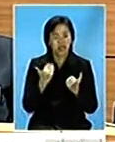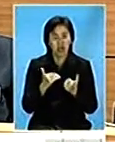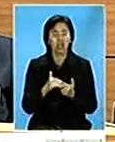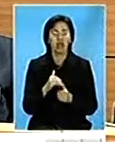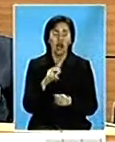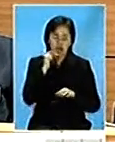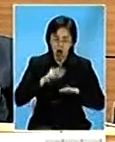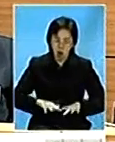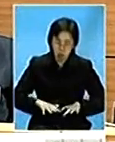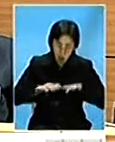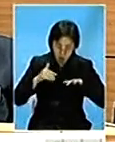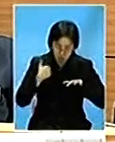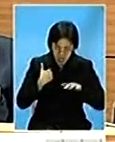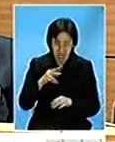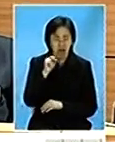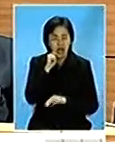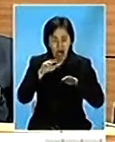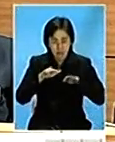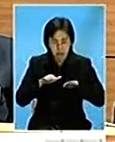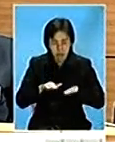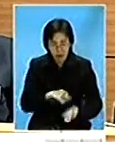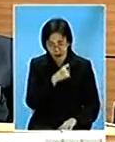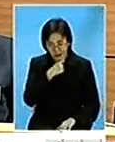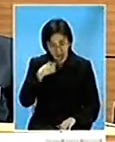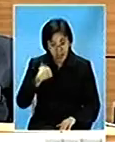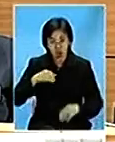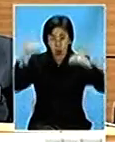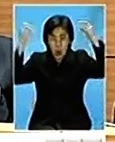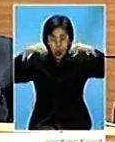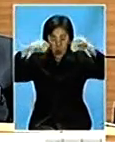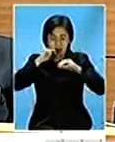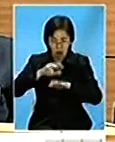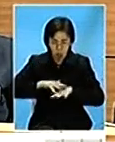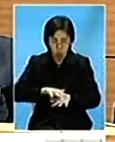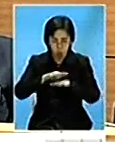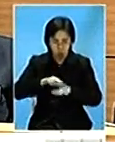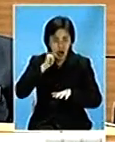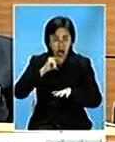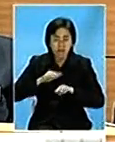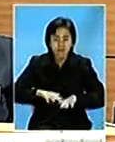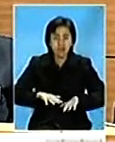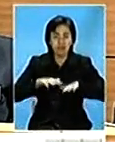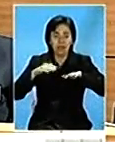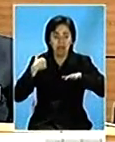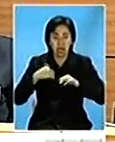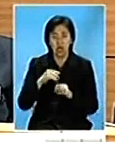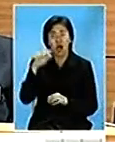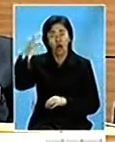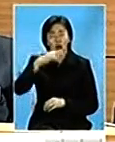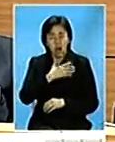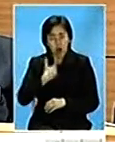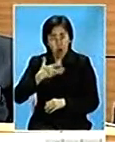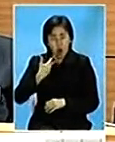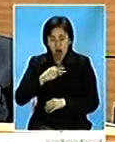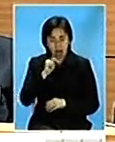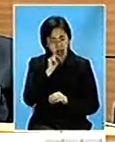แรงท่านประธานครับทำไมว่าอย่างนั้นพอรีหน้าฝนก็หลากท่วมหน้าแรงไม่มีน้ำที่สำคัญ